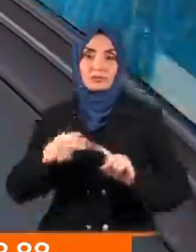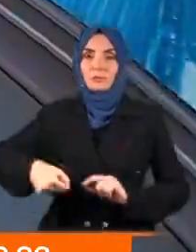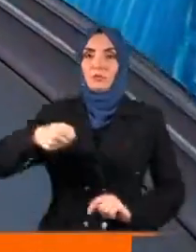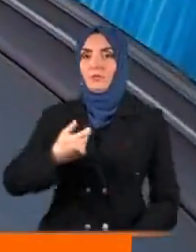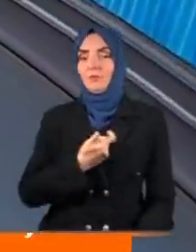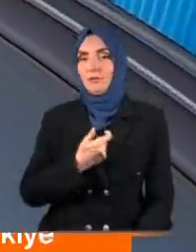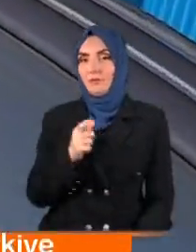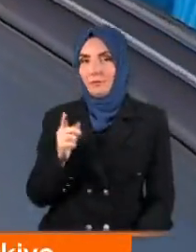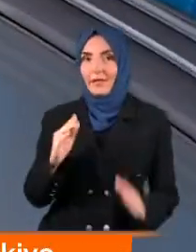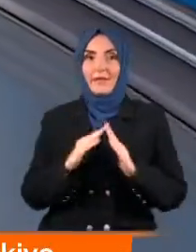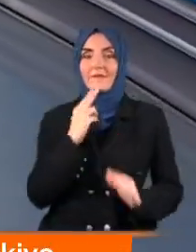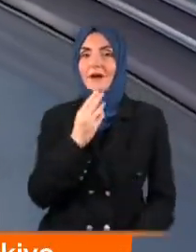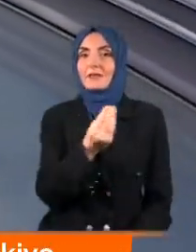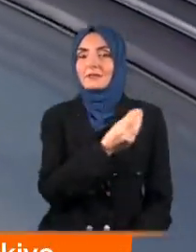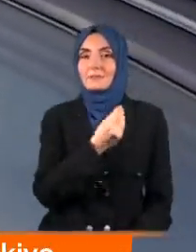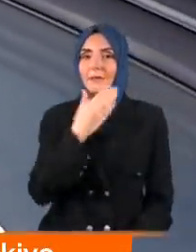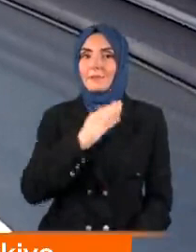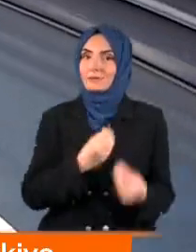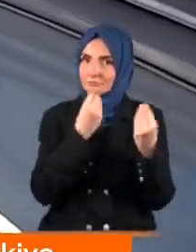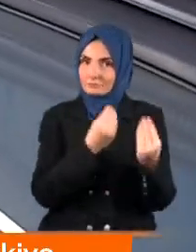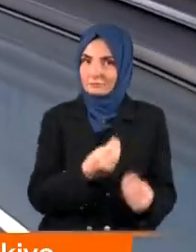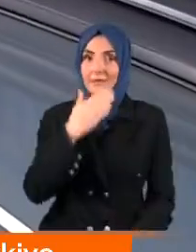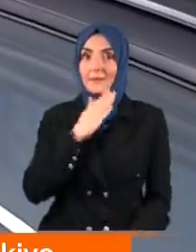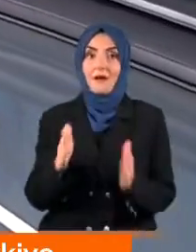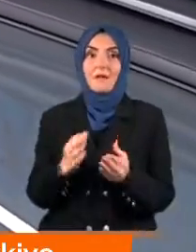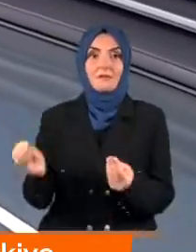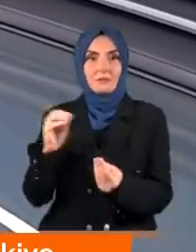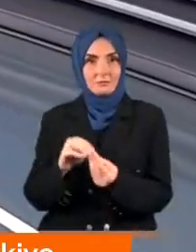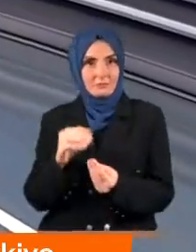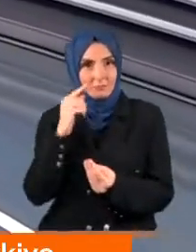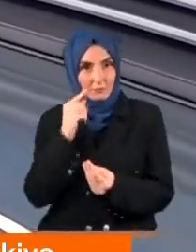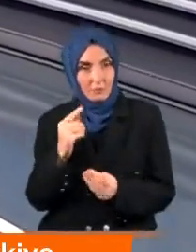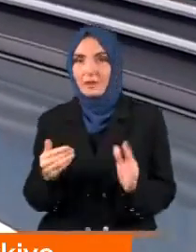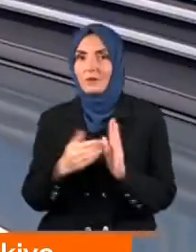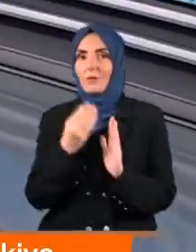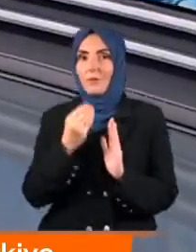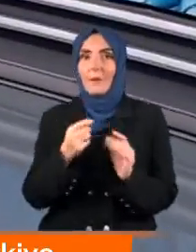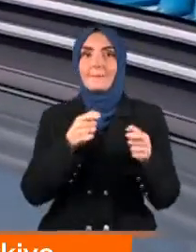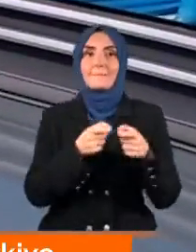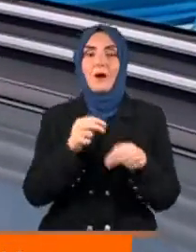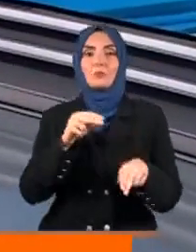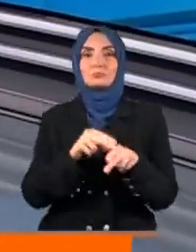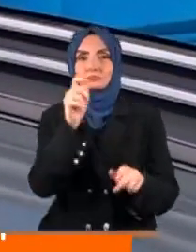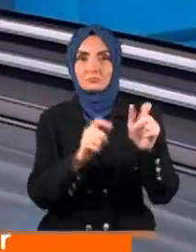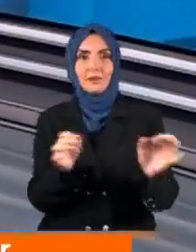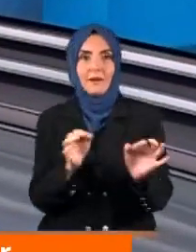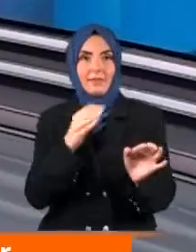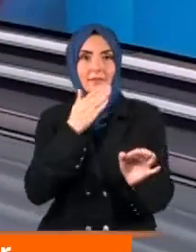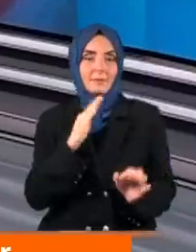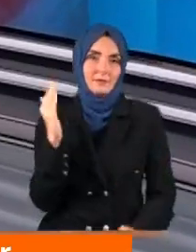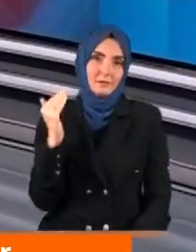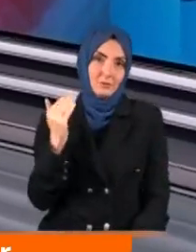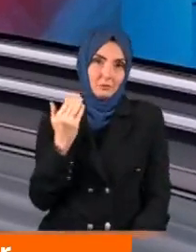yasa var. Ev kadınlarına emeklilik ve emekliye yapılacak ara zamla birlikte bağ kurulara da erken emekliliğin yolu açılacak. Emeklilik